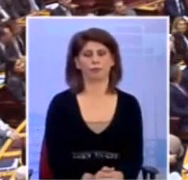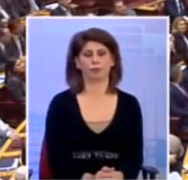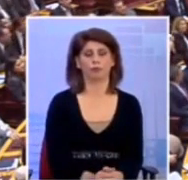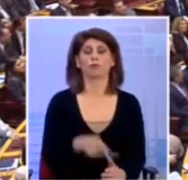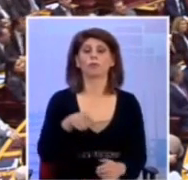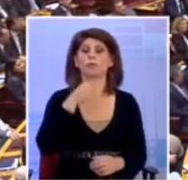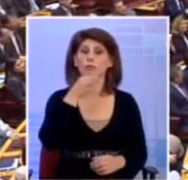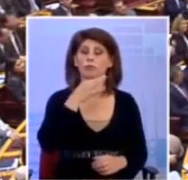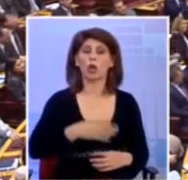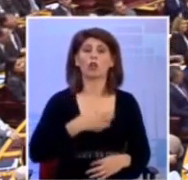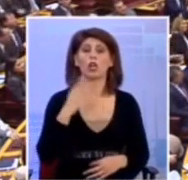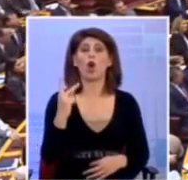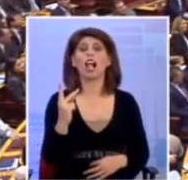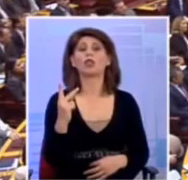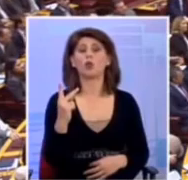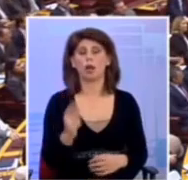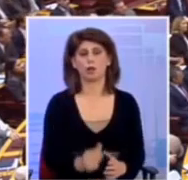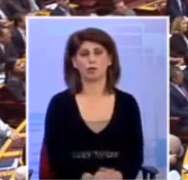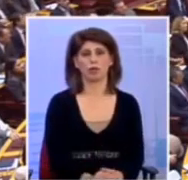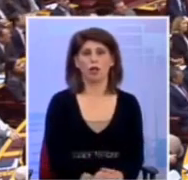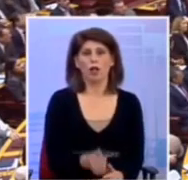Τον λόγο έχει ο κύριος Κατρούγκαλος.